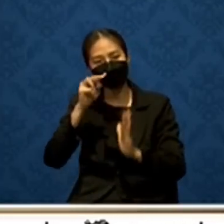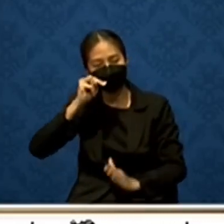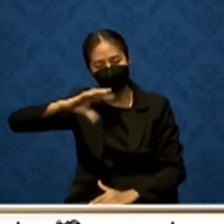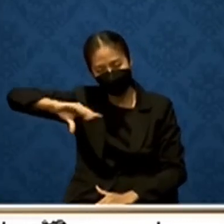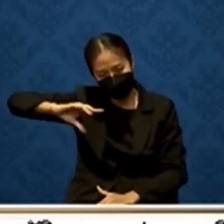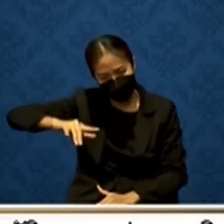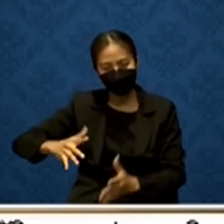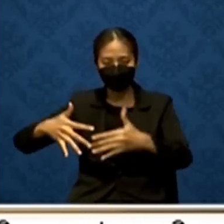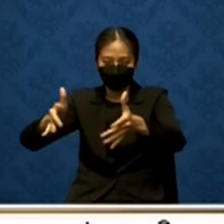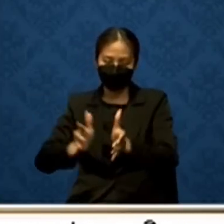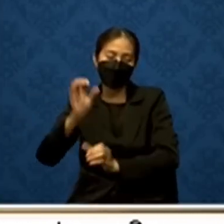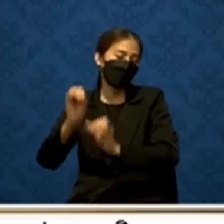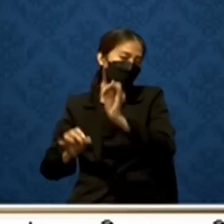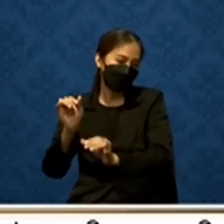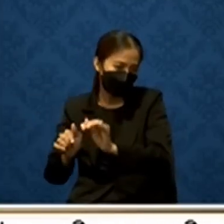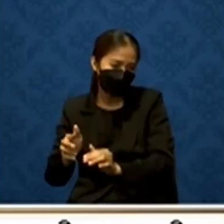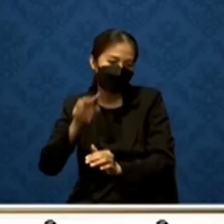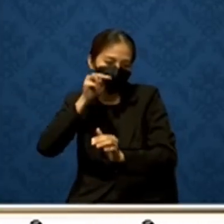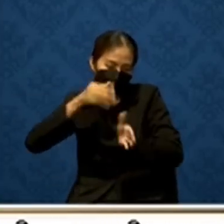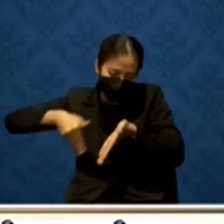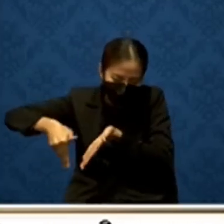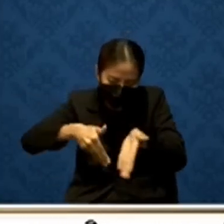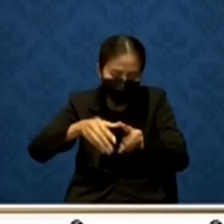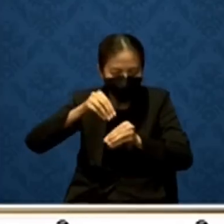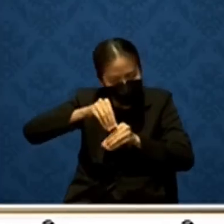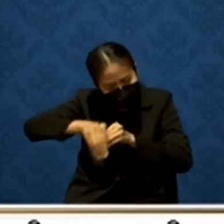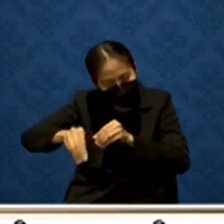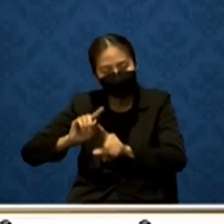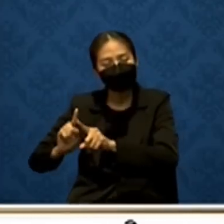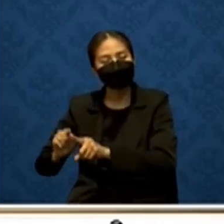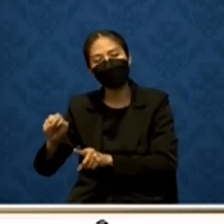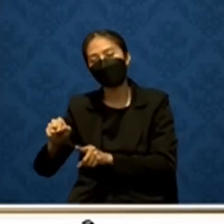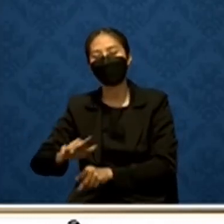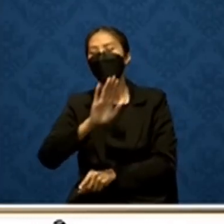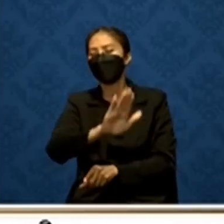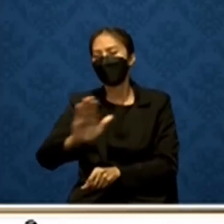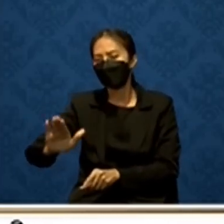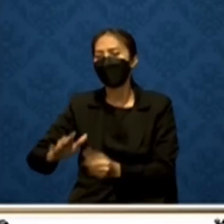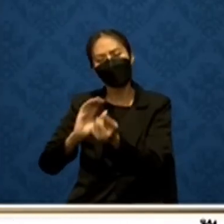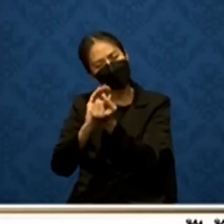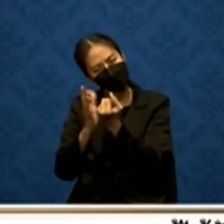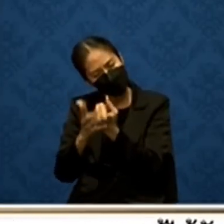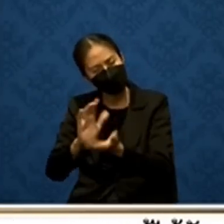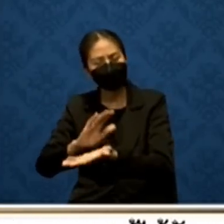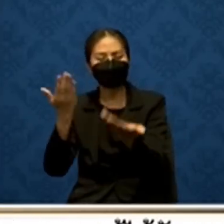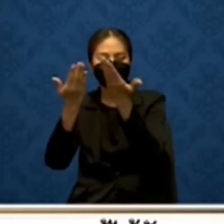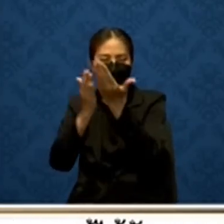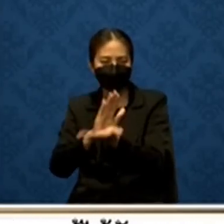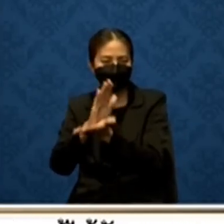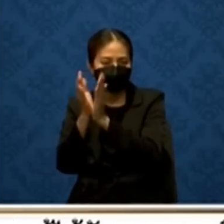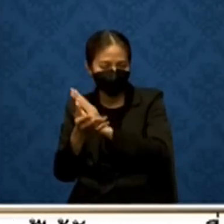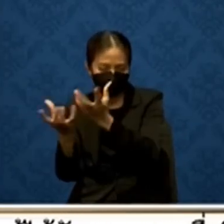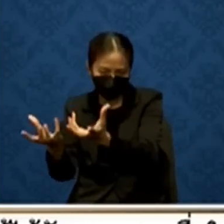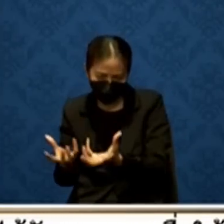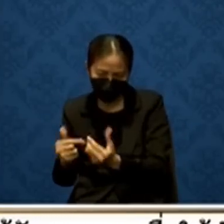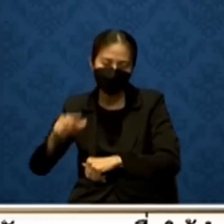ัการขยะไม่วาเขาจะทำเรื่องโชรประทานย่อยไม่วาเขาอยากจะแปลลูปผลไม้เป็จุลาไม่วาเขอยากจะไปทำเรื่องการ